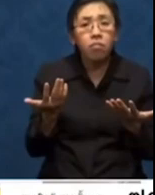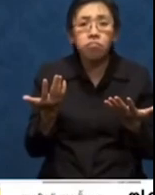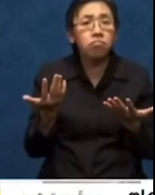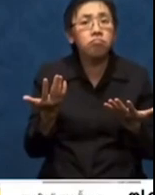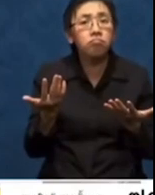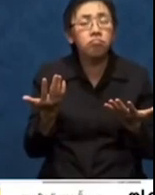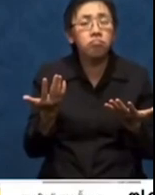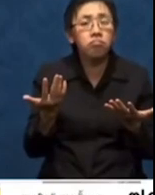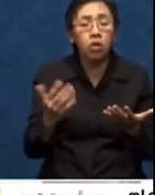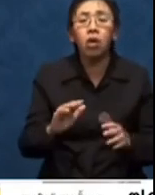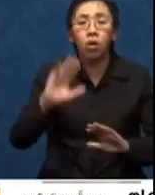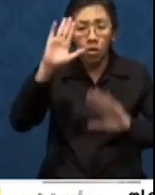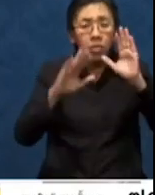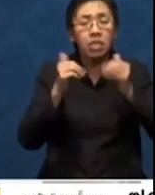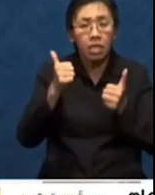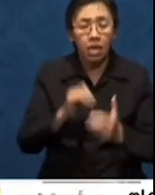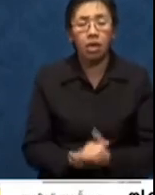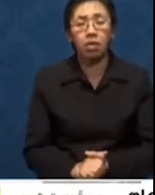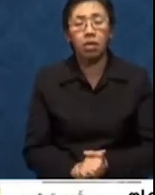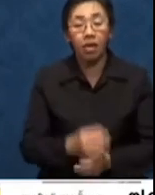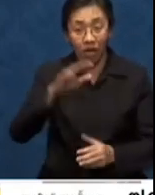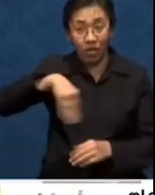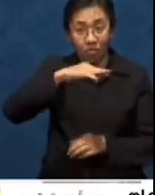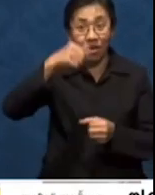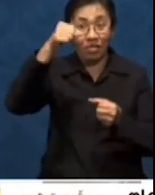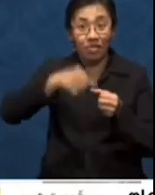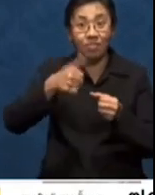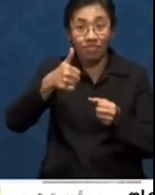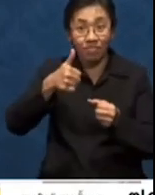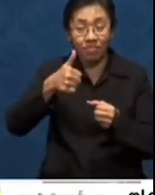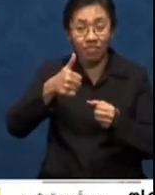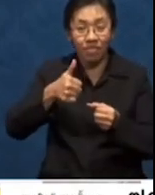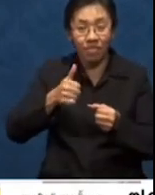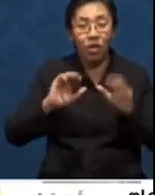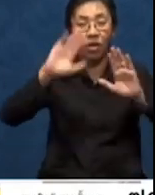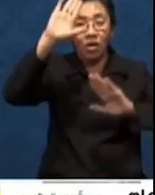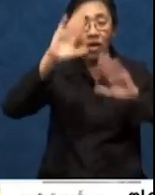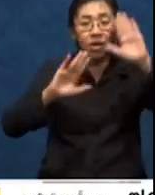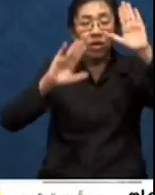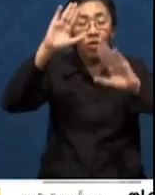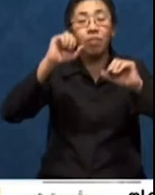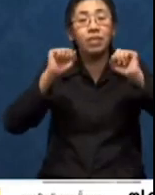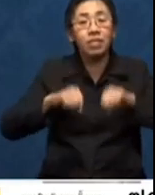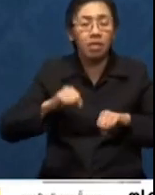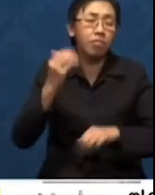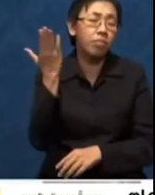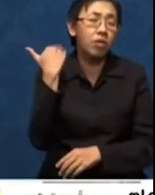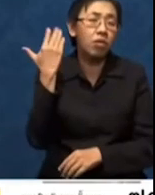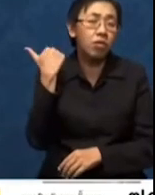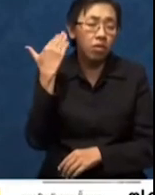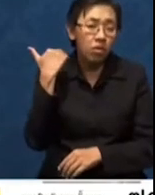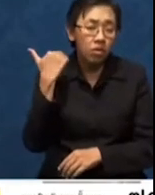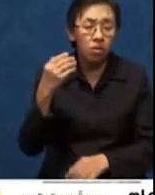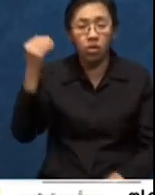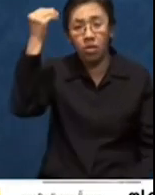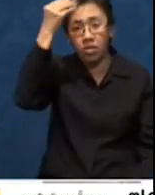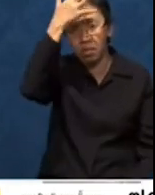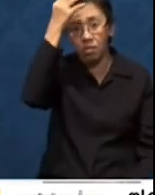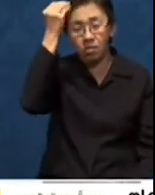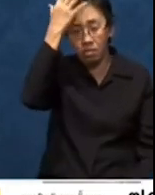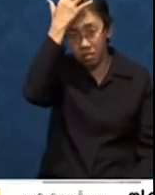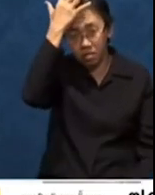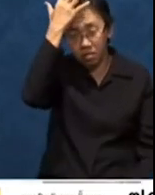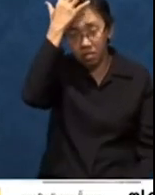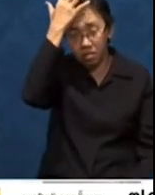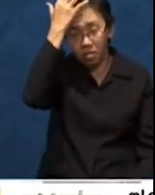ครับทั้งที่ถ้าเราจำกันได้การลงมติในเวลานั้นคุณธนาธร